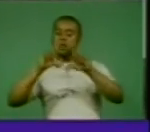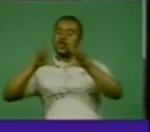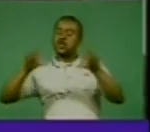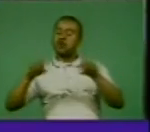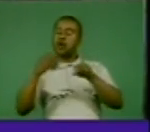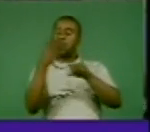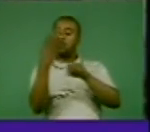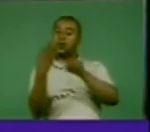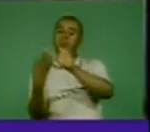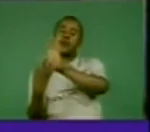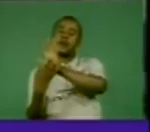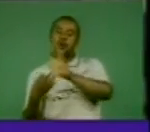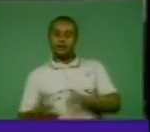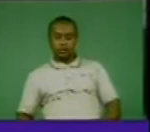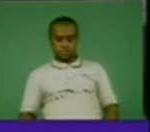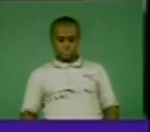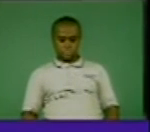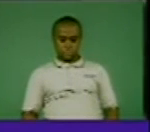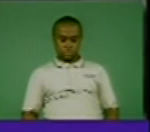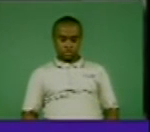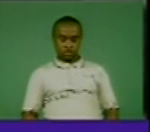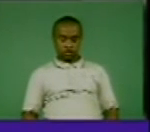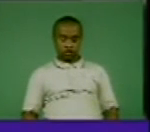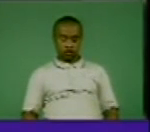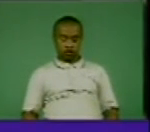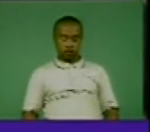Kura za hapana zilikuwa ni kura 6